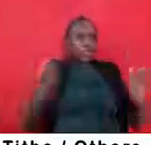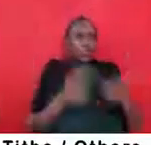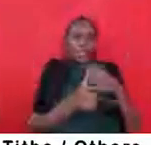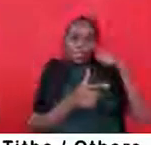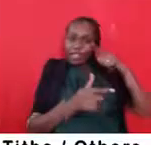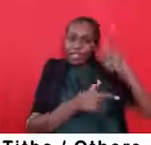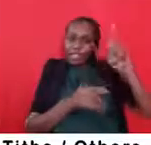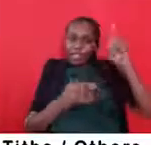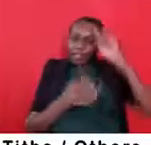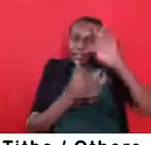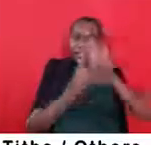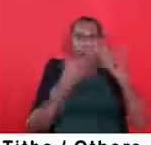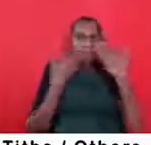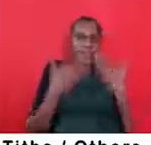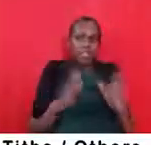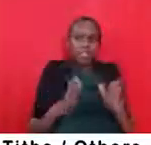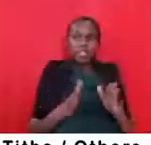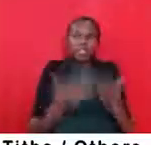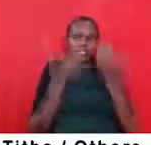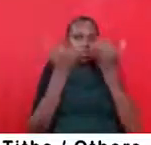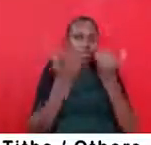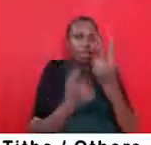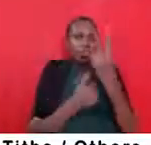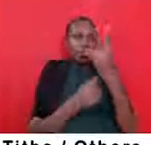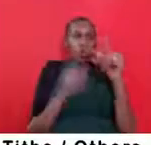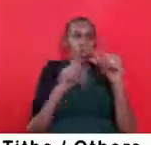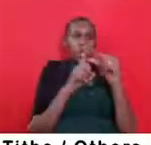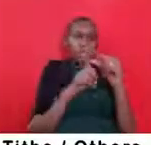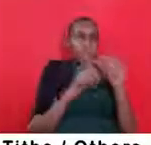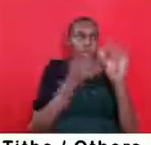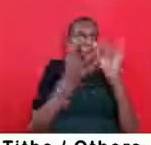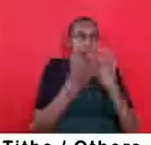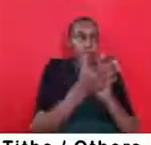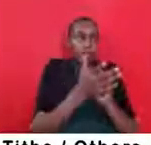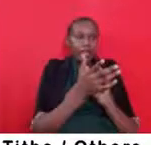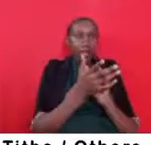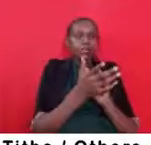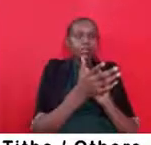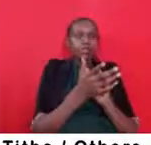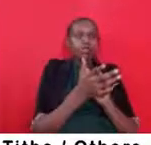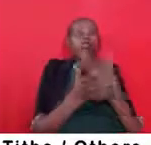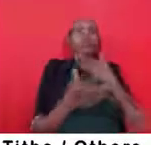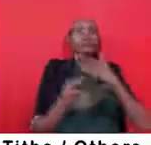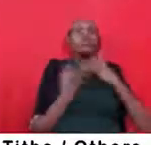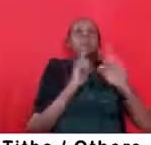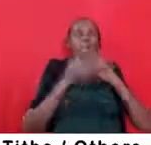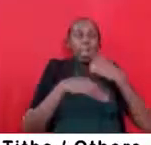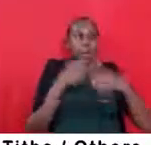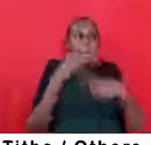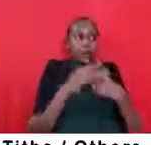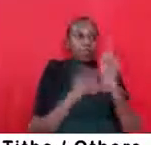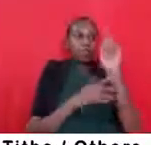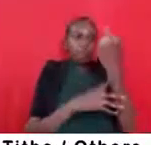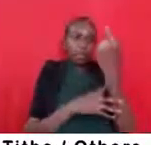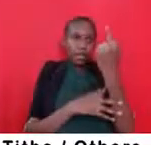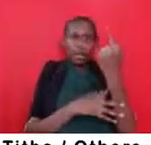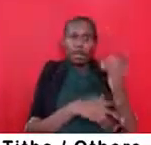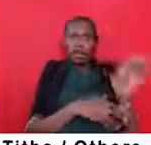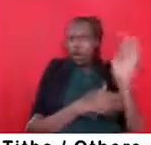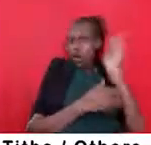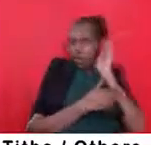yeye aliamini. Kwa hivyo maneno mawili ambayo nataka tuzingatie. Ya kwanza ni